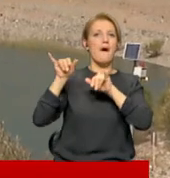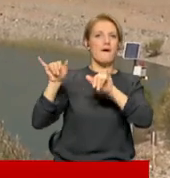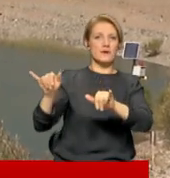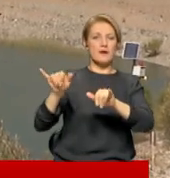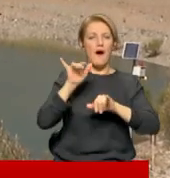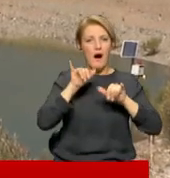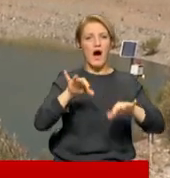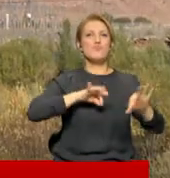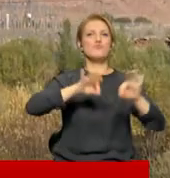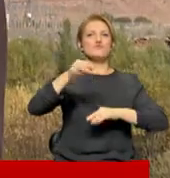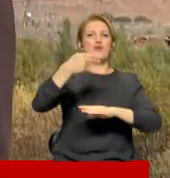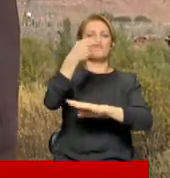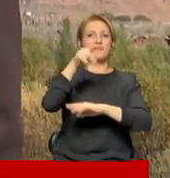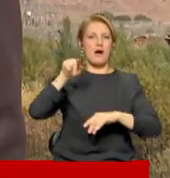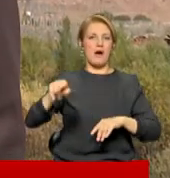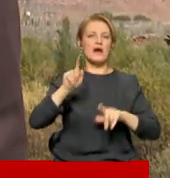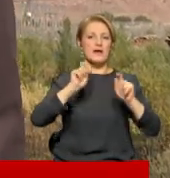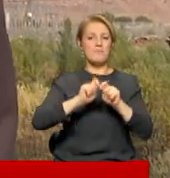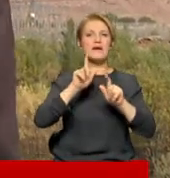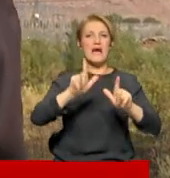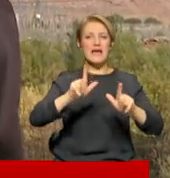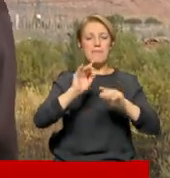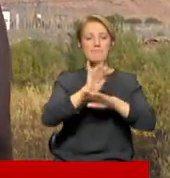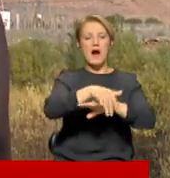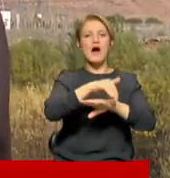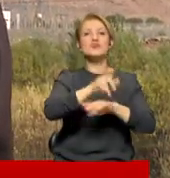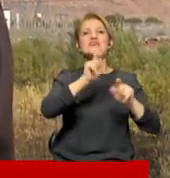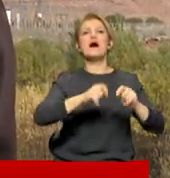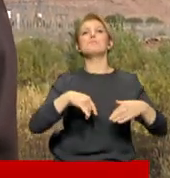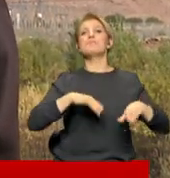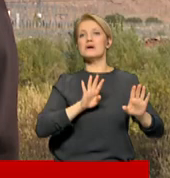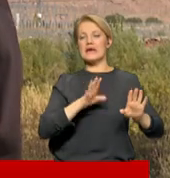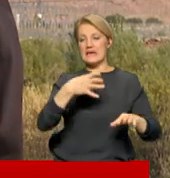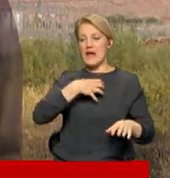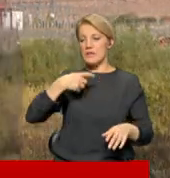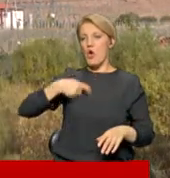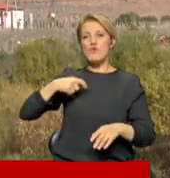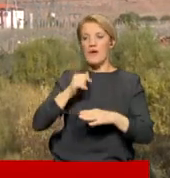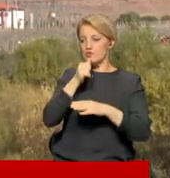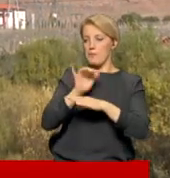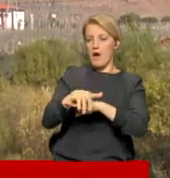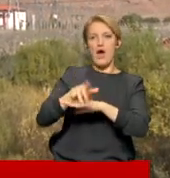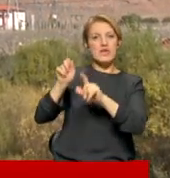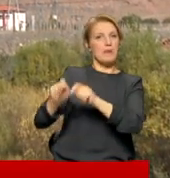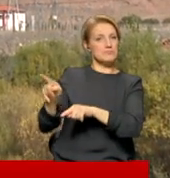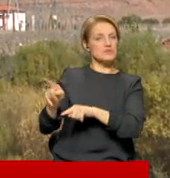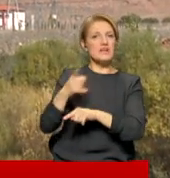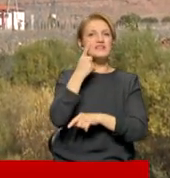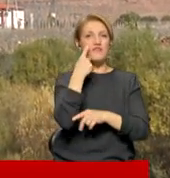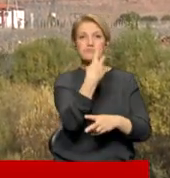aynı Müteahhitlik firması yapması gereken Barajı yapmayıp aşağıda kendini özel Barajı yapmış devletin